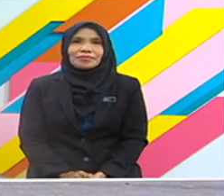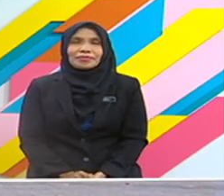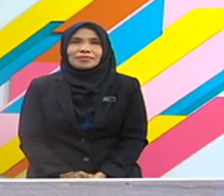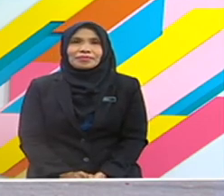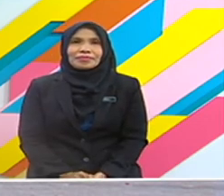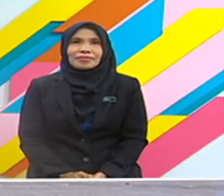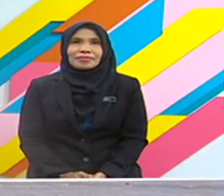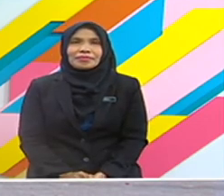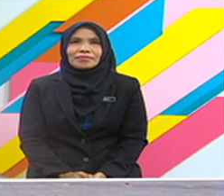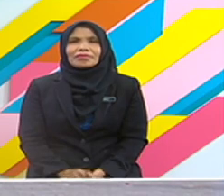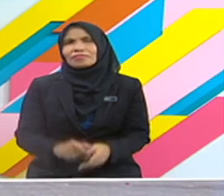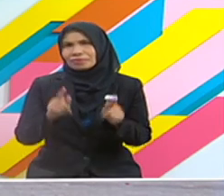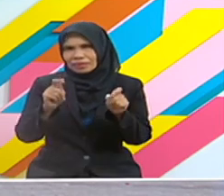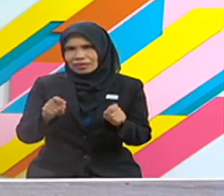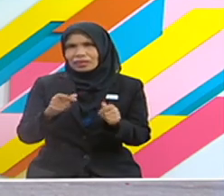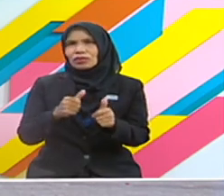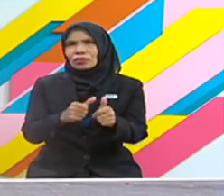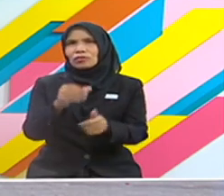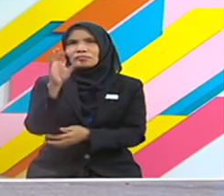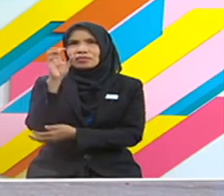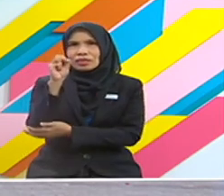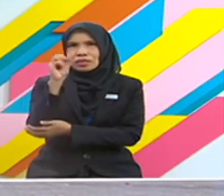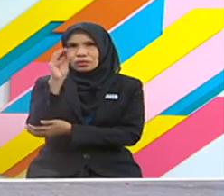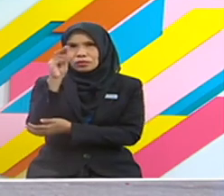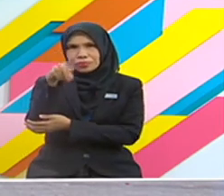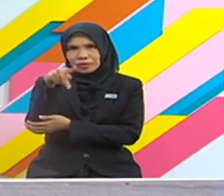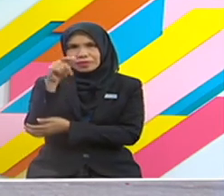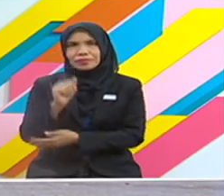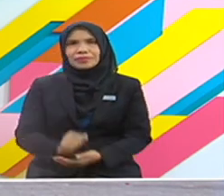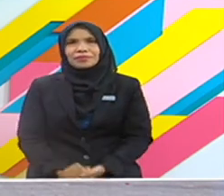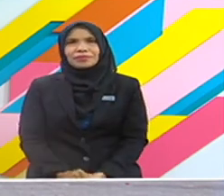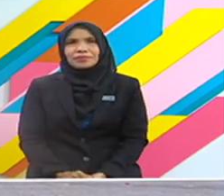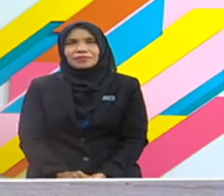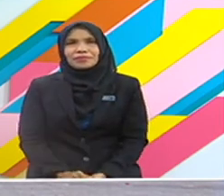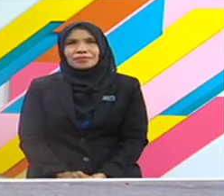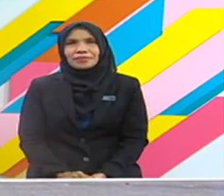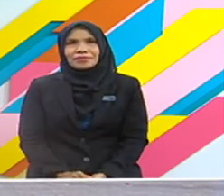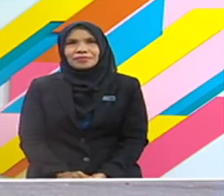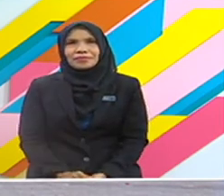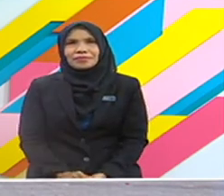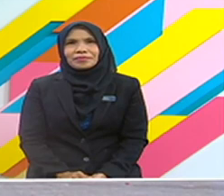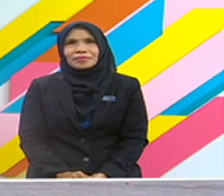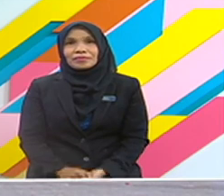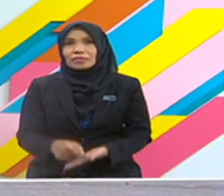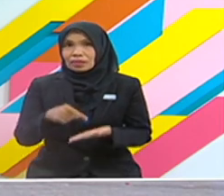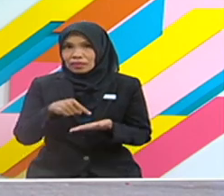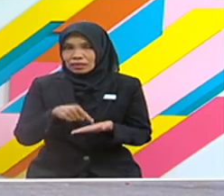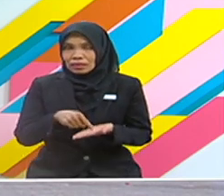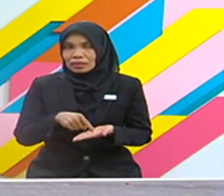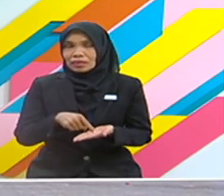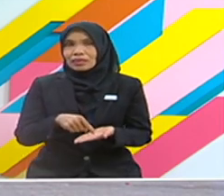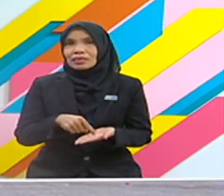kita amalkan SOP ini. Baik, memandangkan untuk makluman semua, ini merupakan slot pendidikan